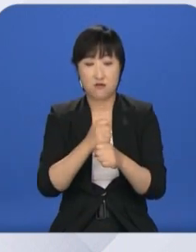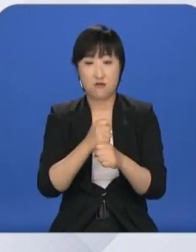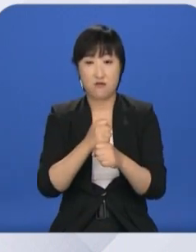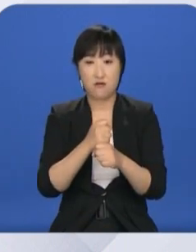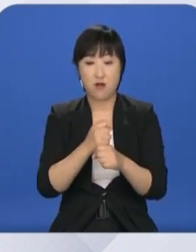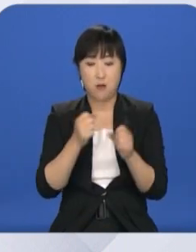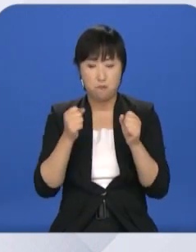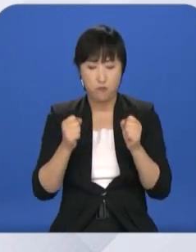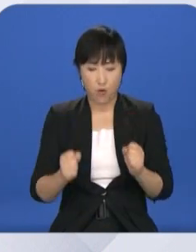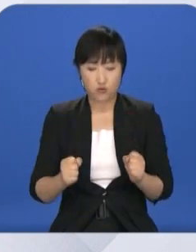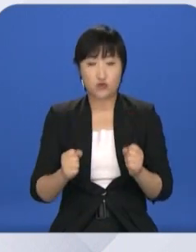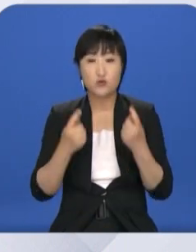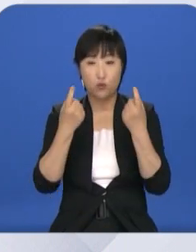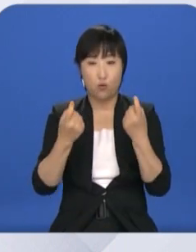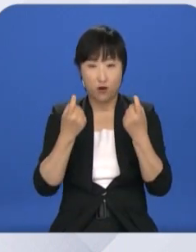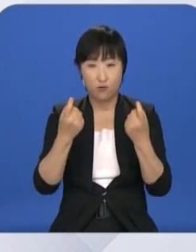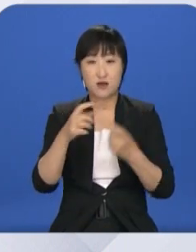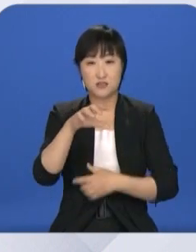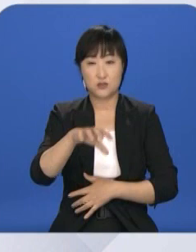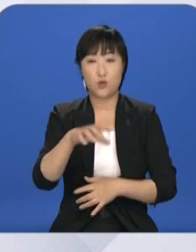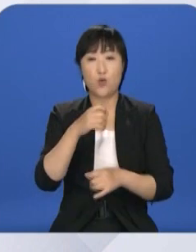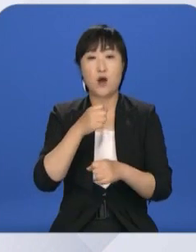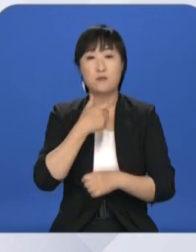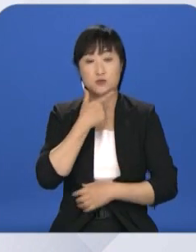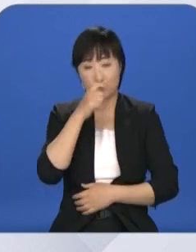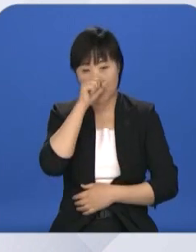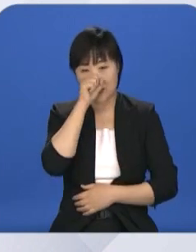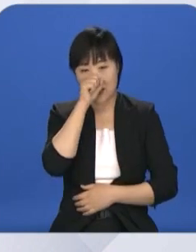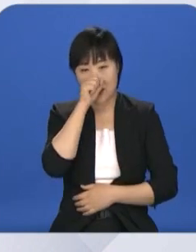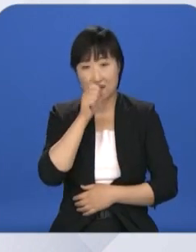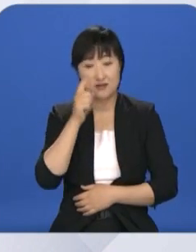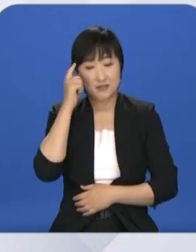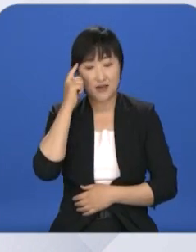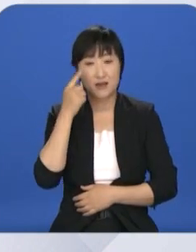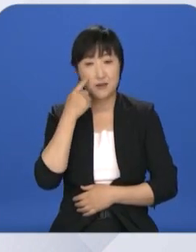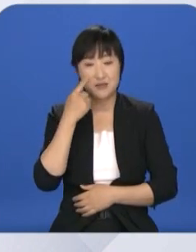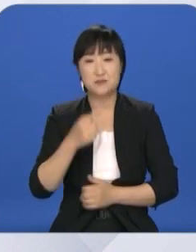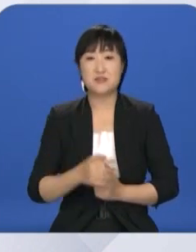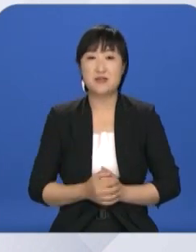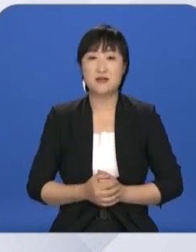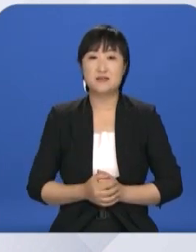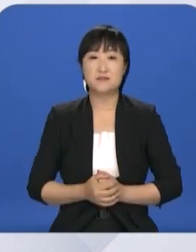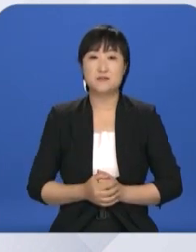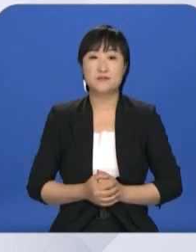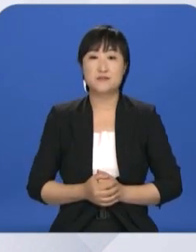만들어서 머무르는 관광이 됐으면 좋겠다 그런 생각을 해봅니다.